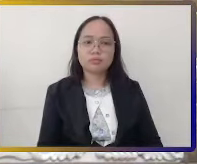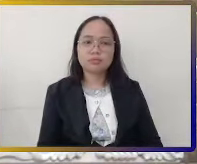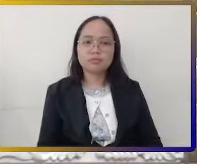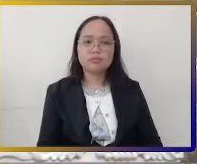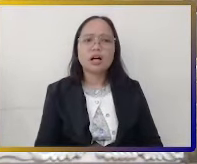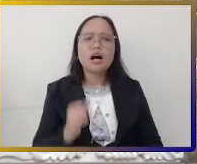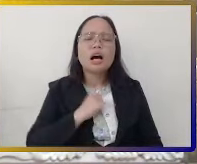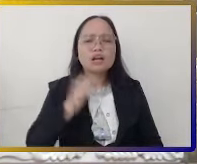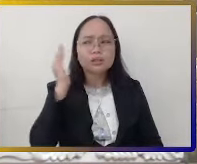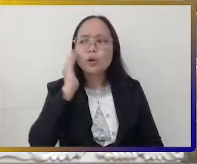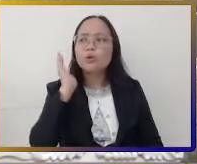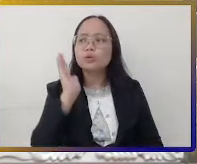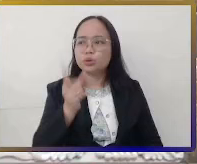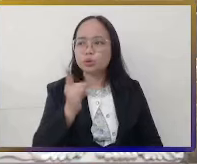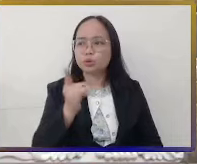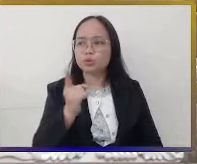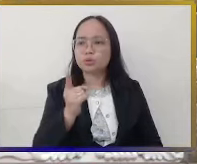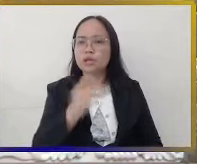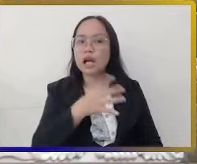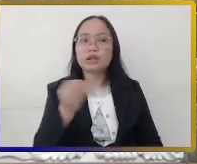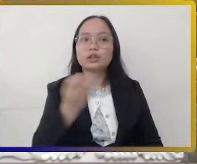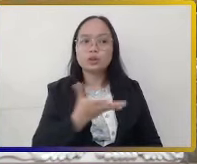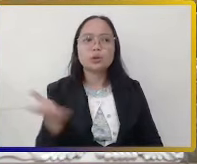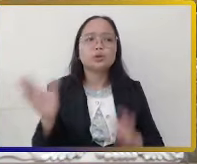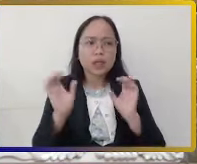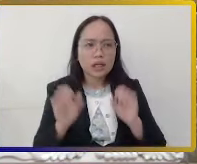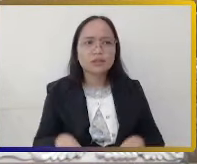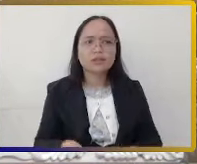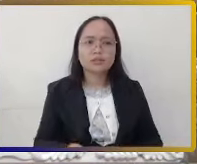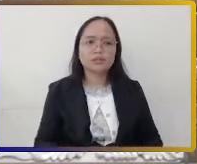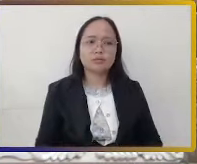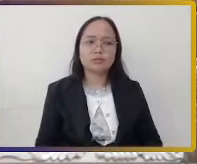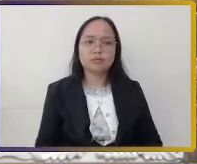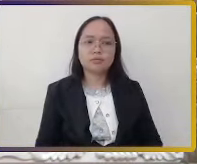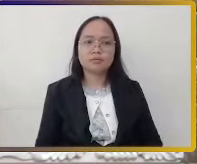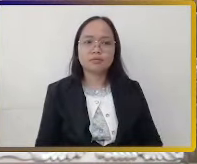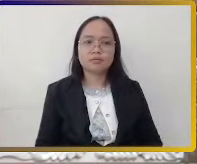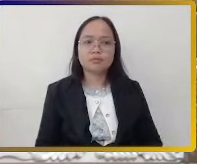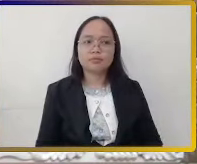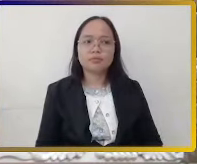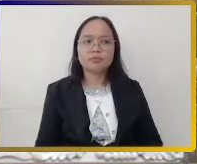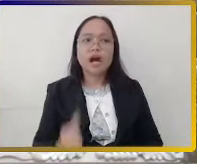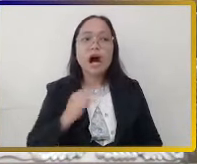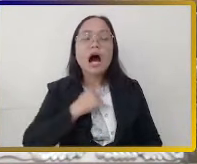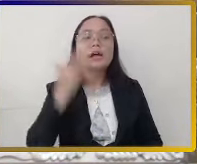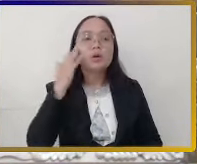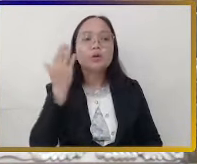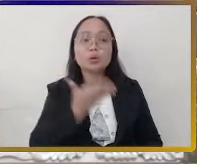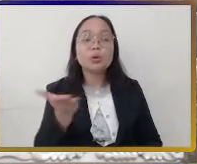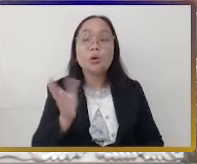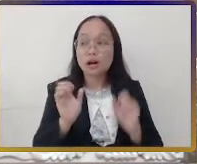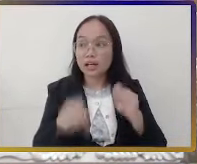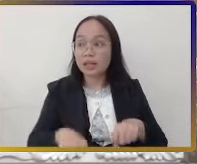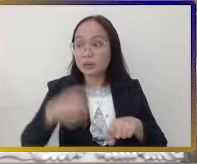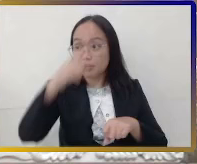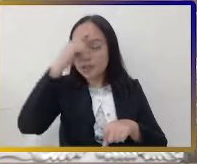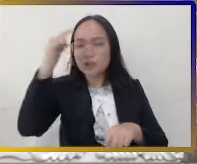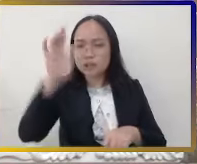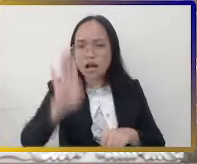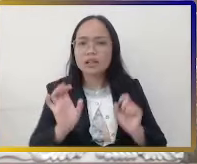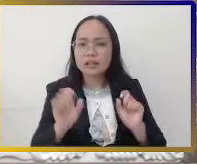I know you. At yung can, akin na yun, ako nang bahala. I know you can because God can.